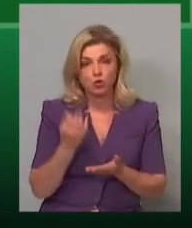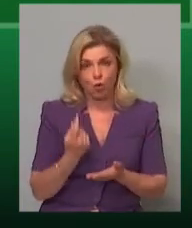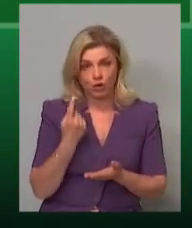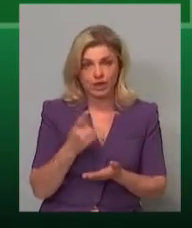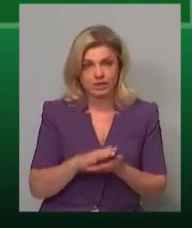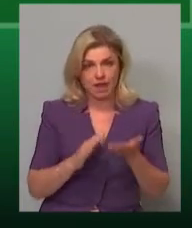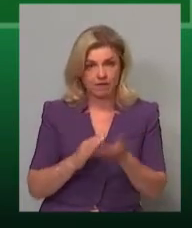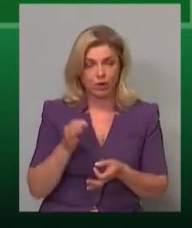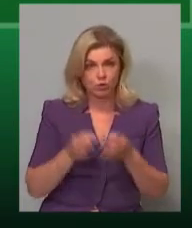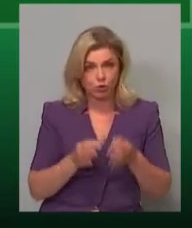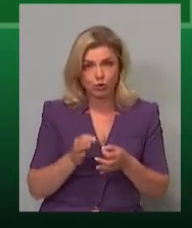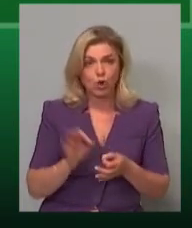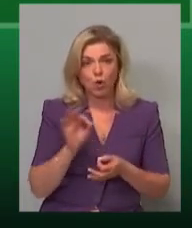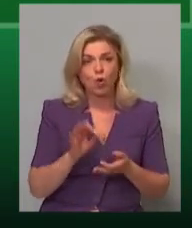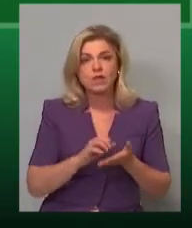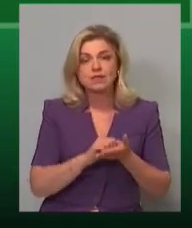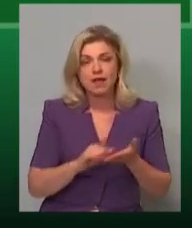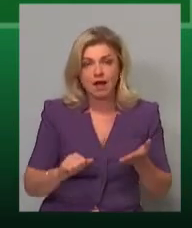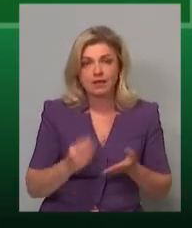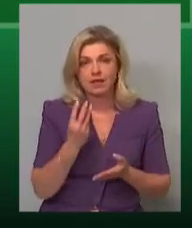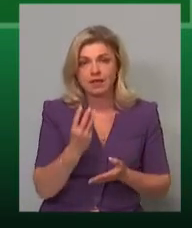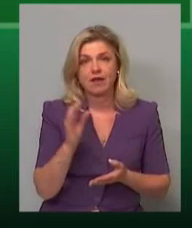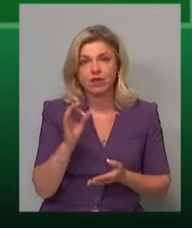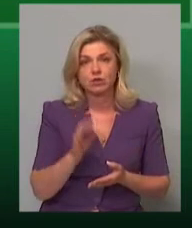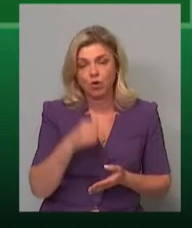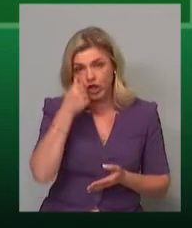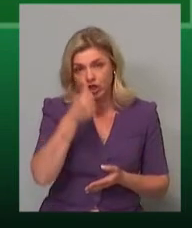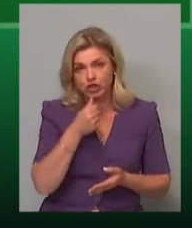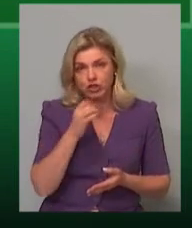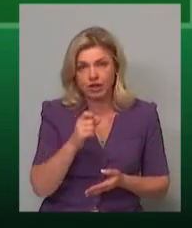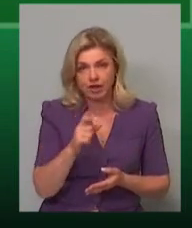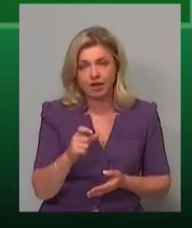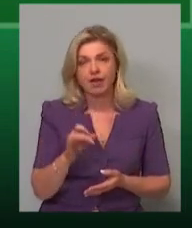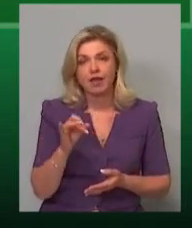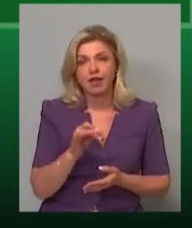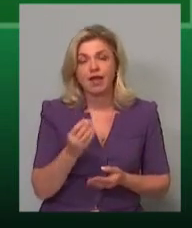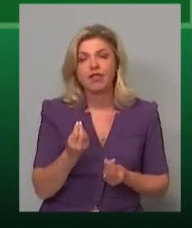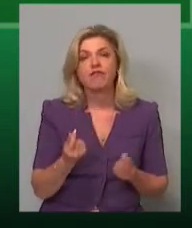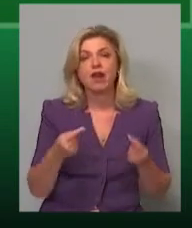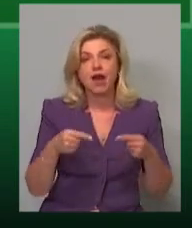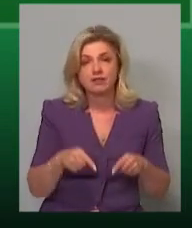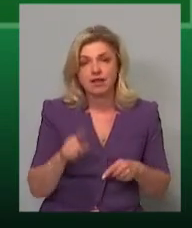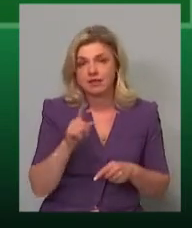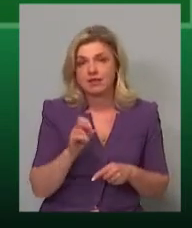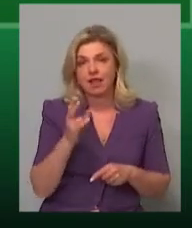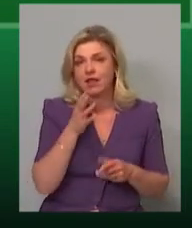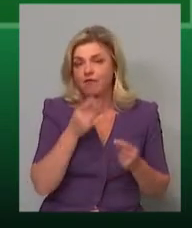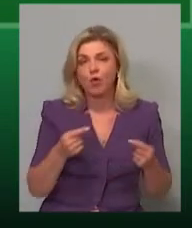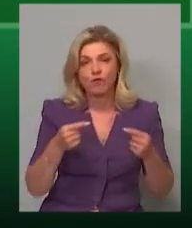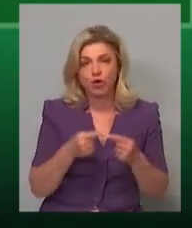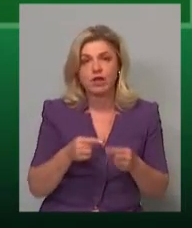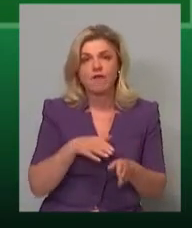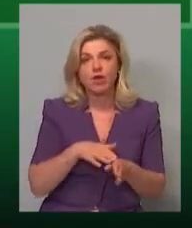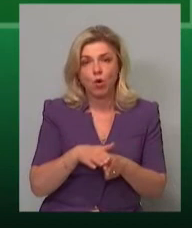про стягнення 3% річних і інфляцію за несвоєчасне виконання